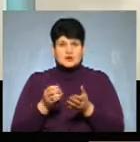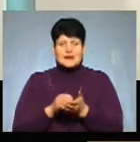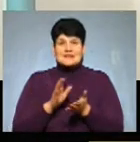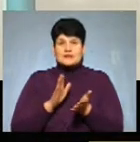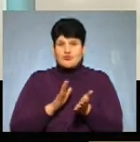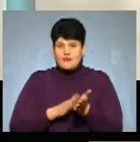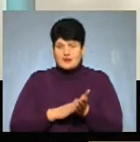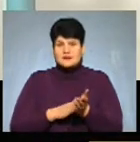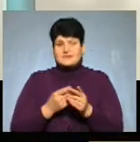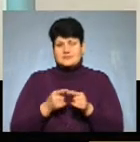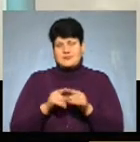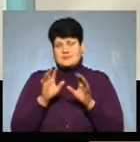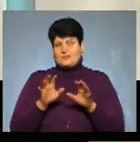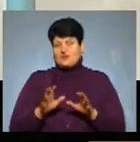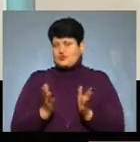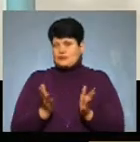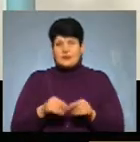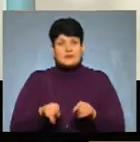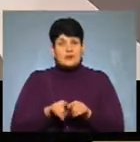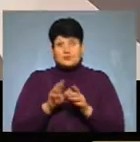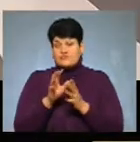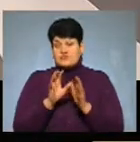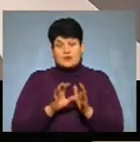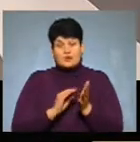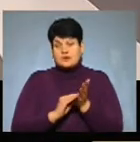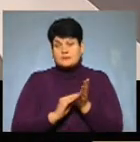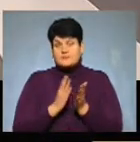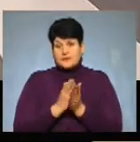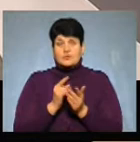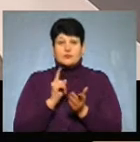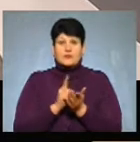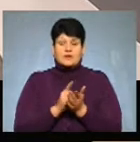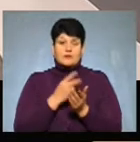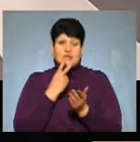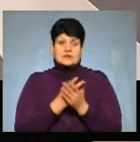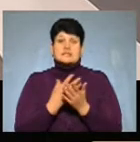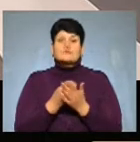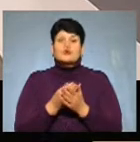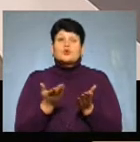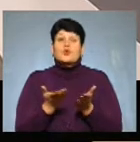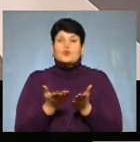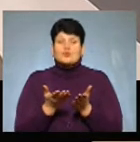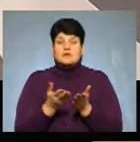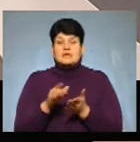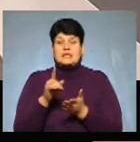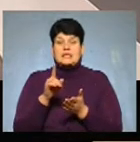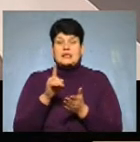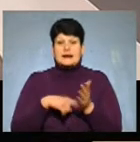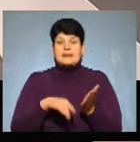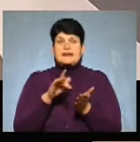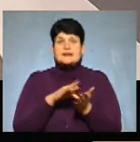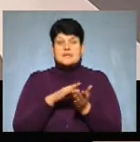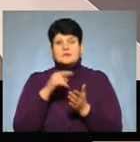про реєстрацію такого статуту. Також в законі відображено, що вони повинні вказати свою приналежність, до якого релігійного центру,